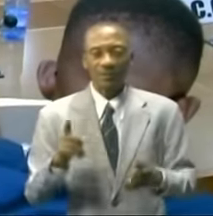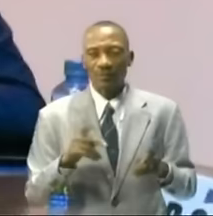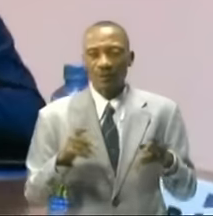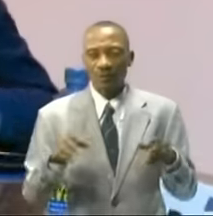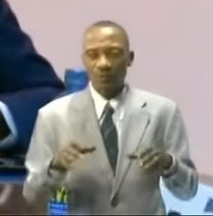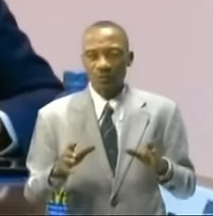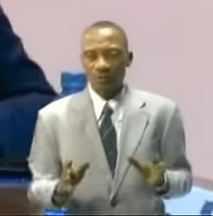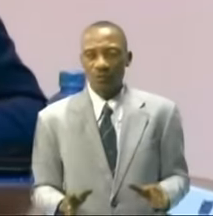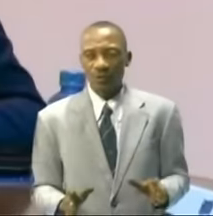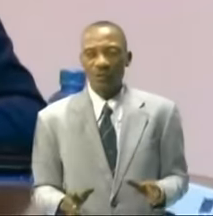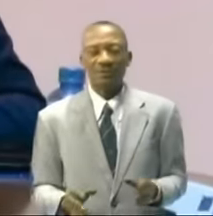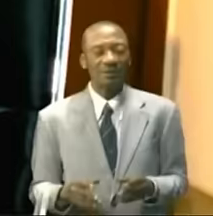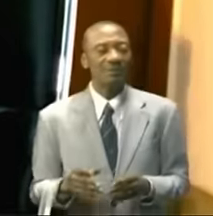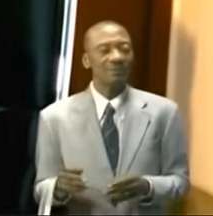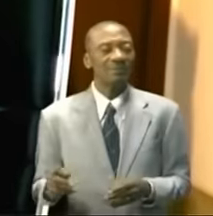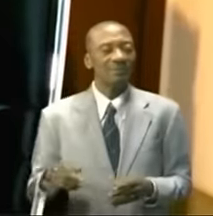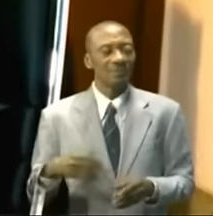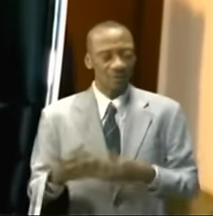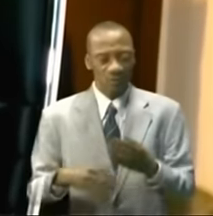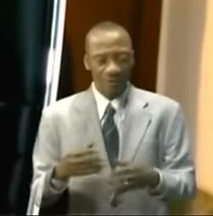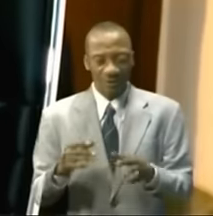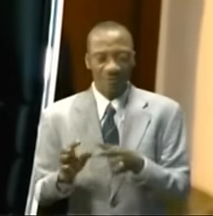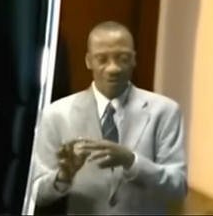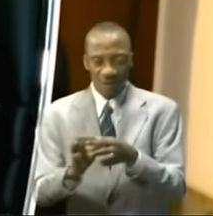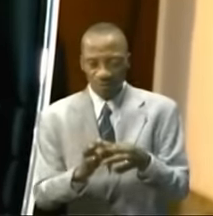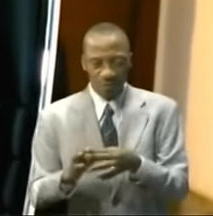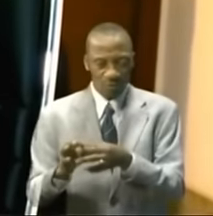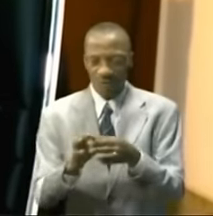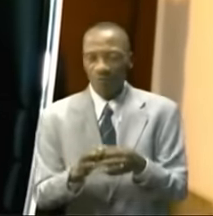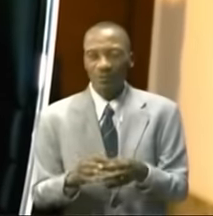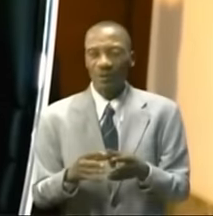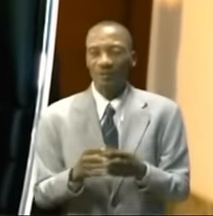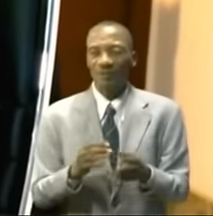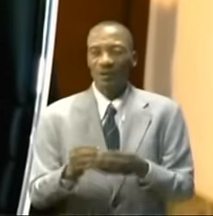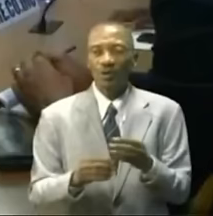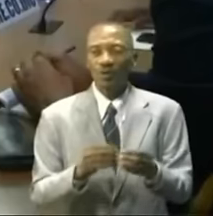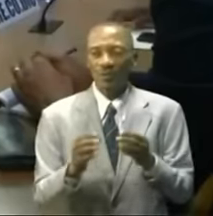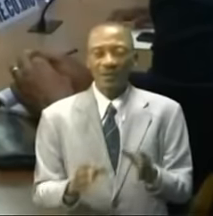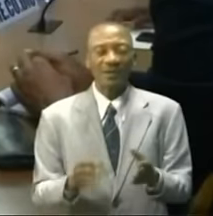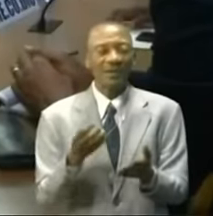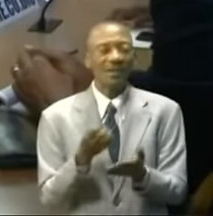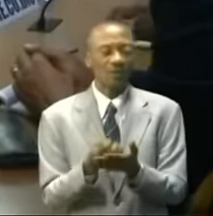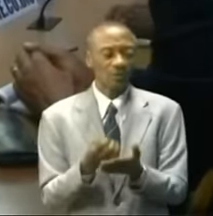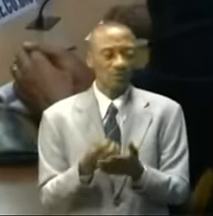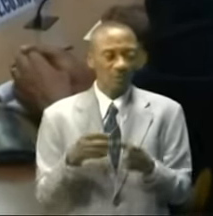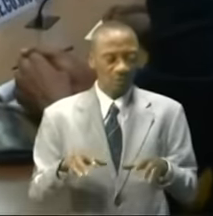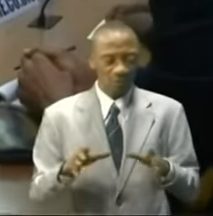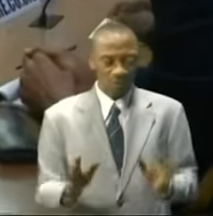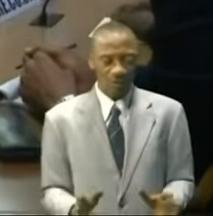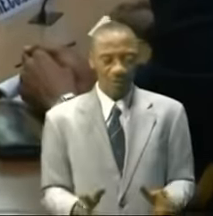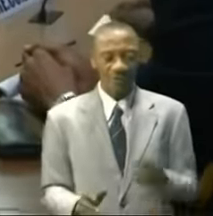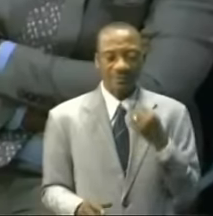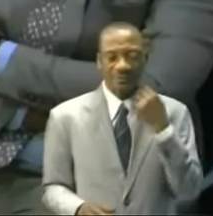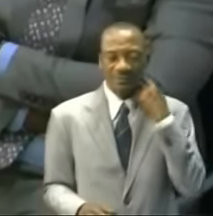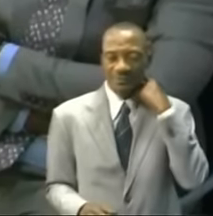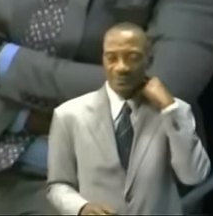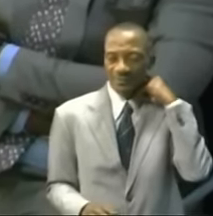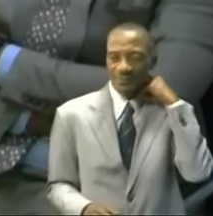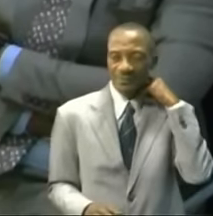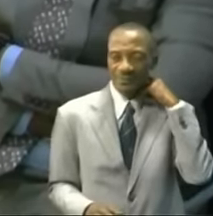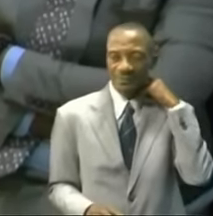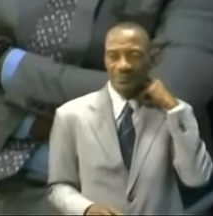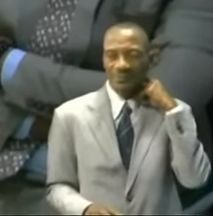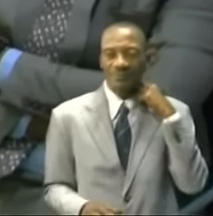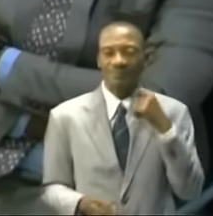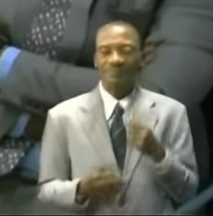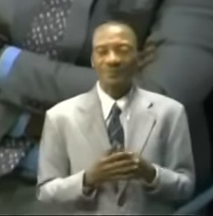avec Daniel Moukoukousamba, les associations de protection des droits des consommateurs congolais ont sollicité l'accélération dans la mise en